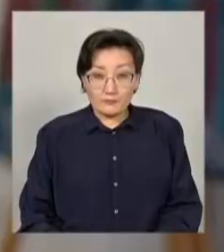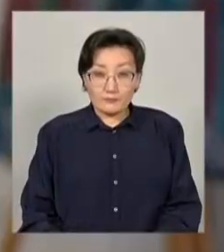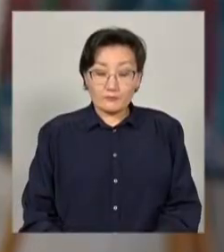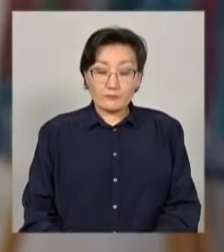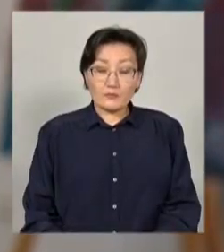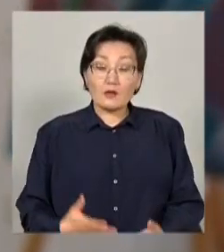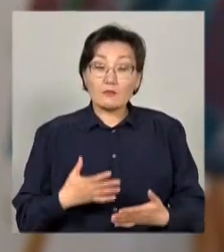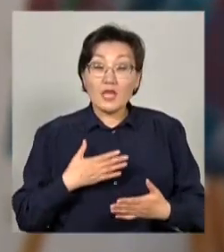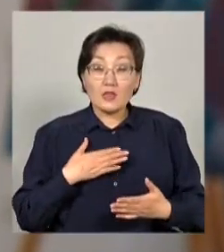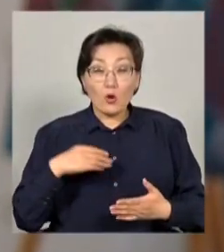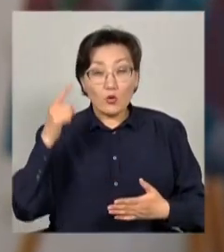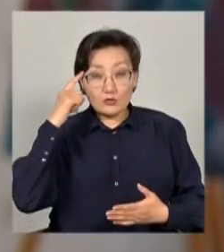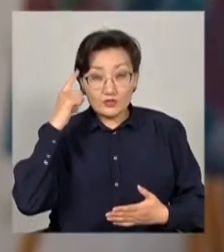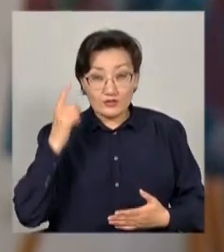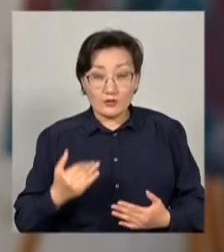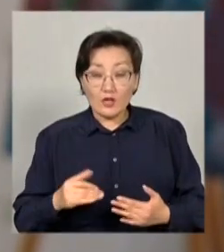Менімше